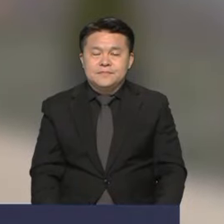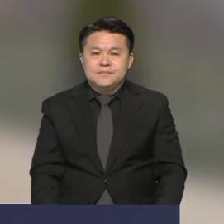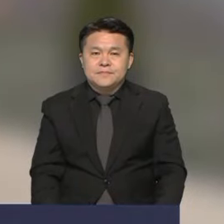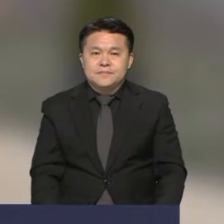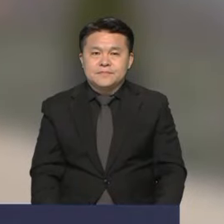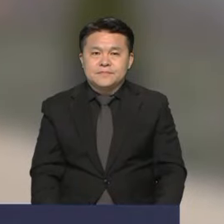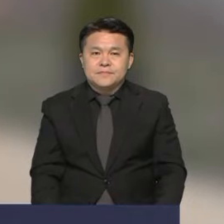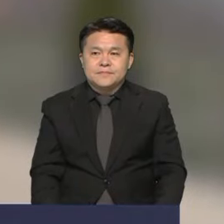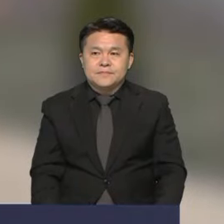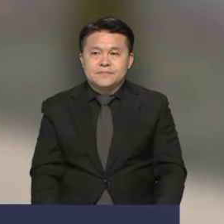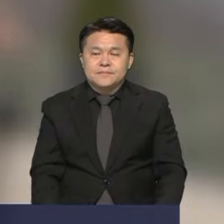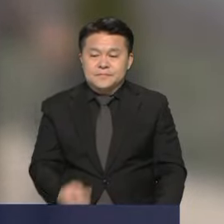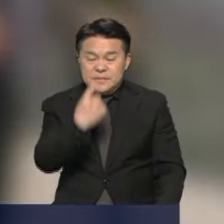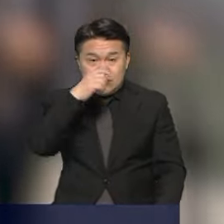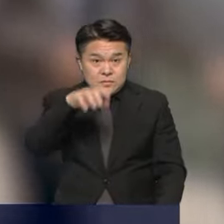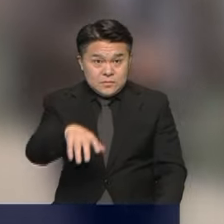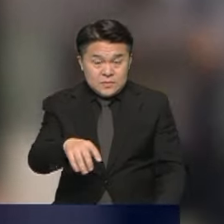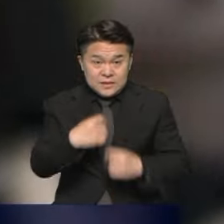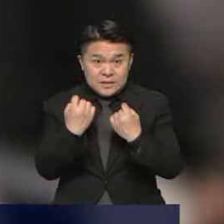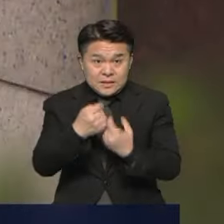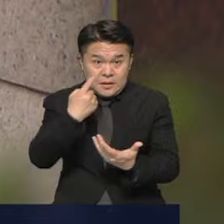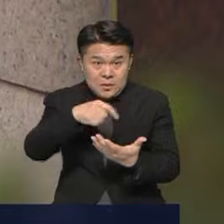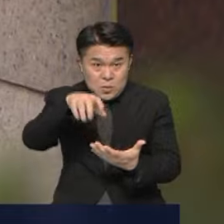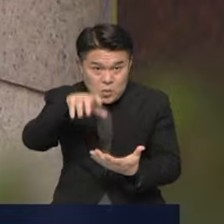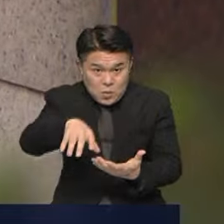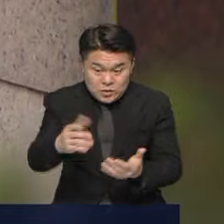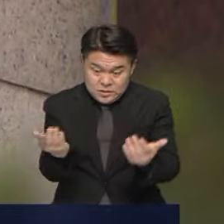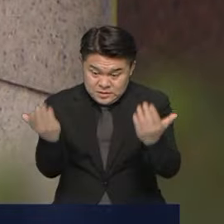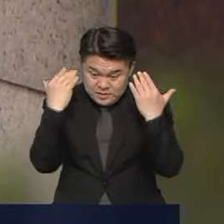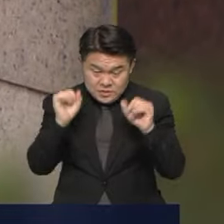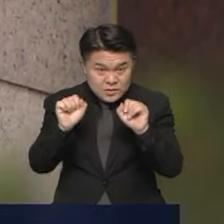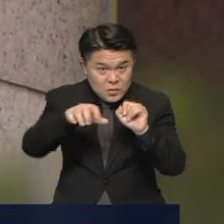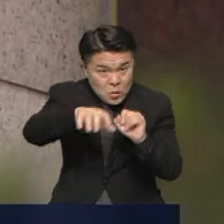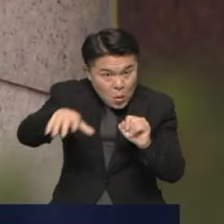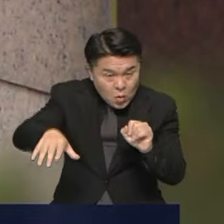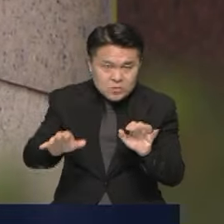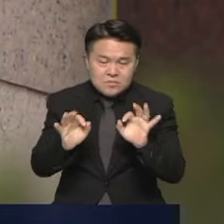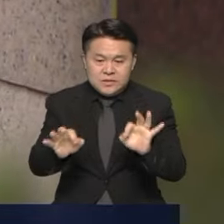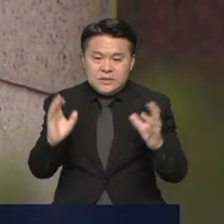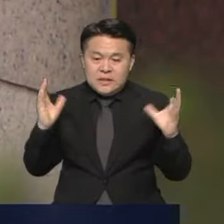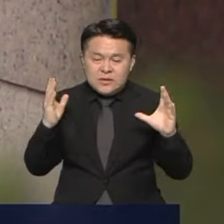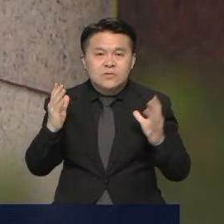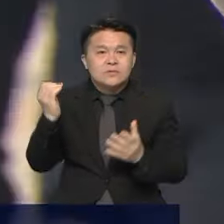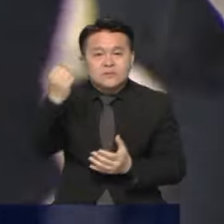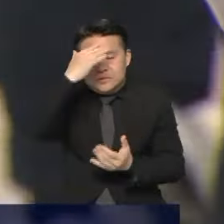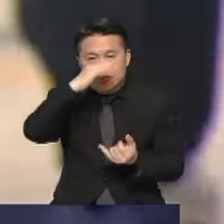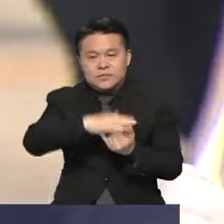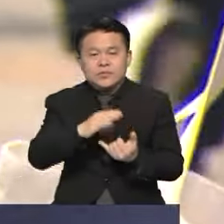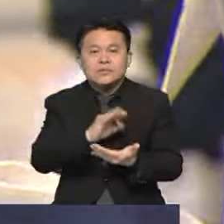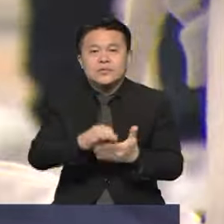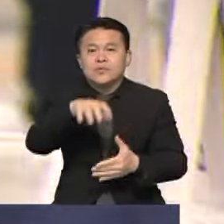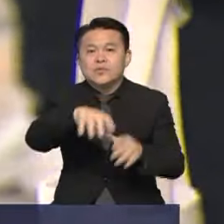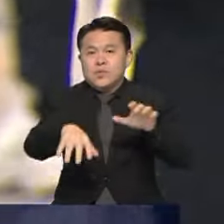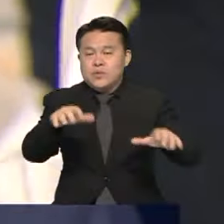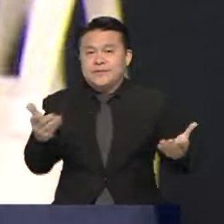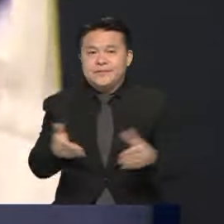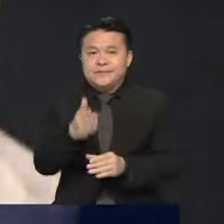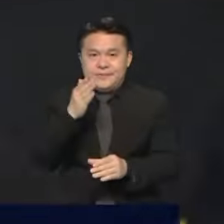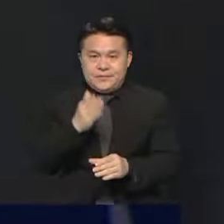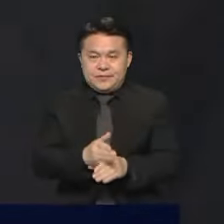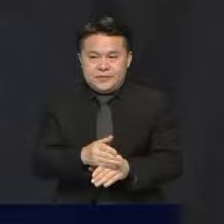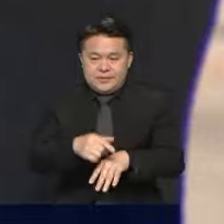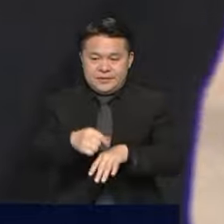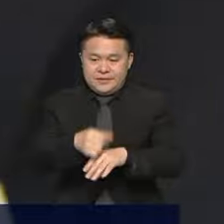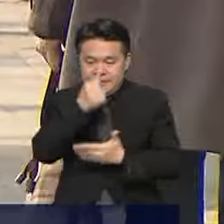기자입니다 학원 같은 사교육 시설과 학교 체육 시설 등 아동 청소년이 주로 이용하는 기관에서 일하던